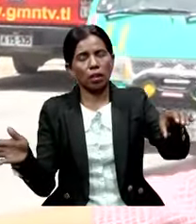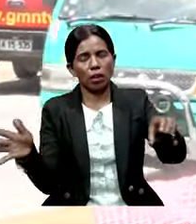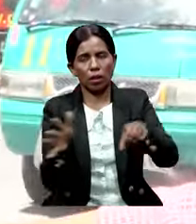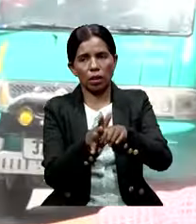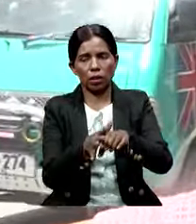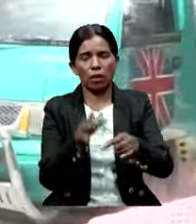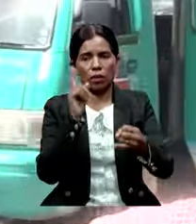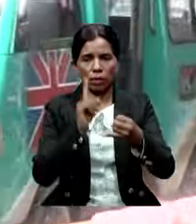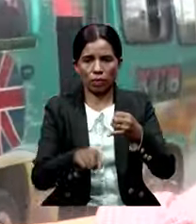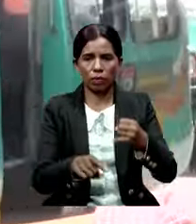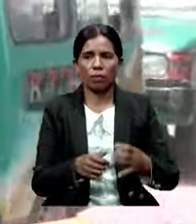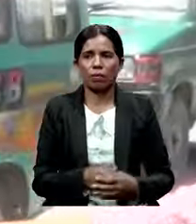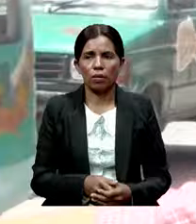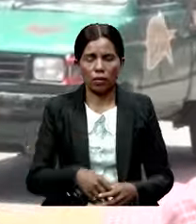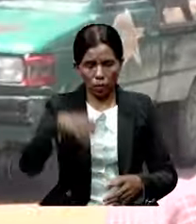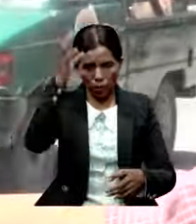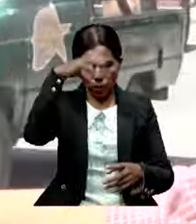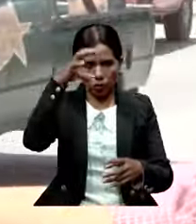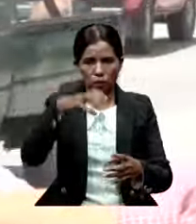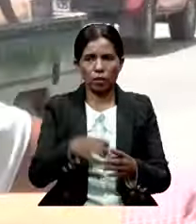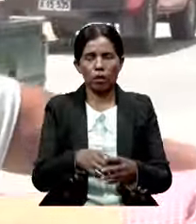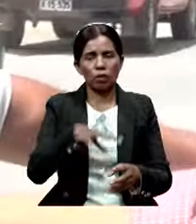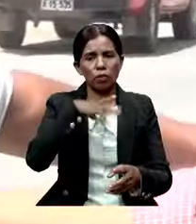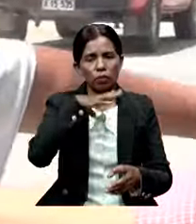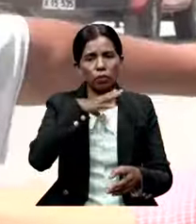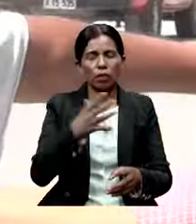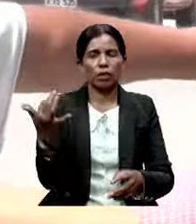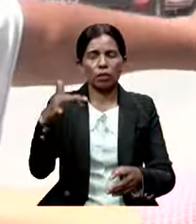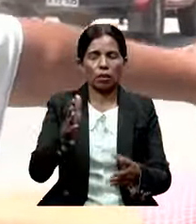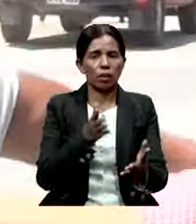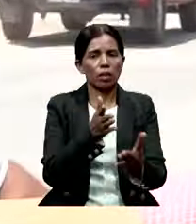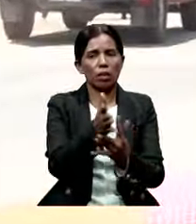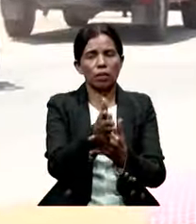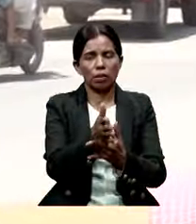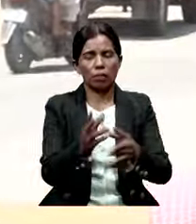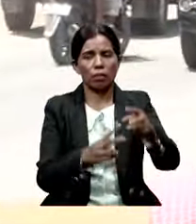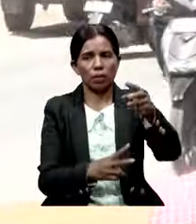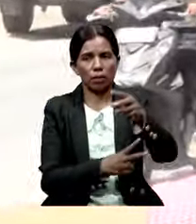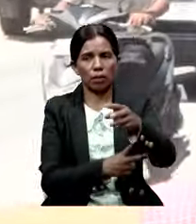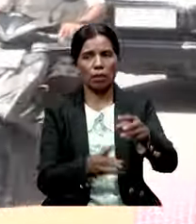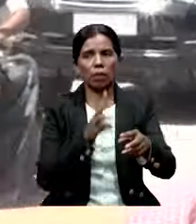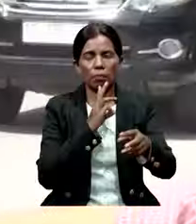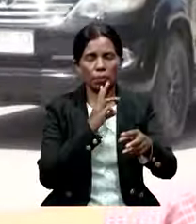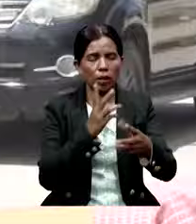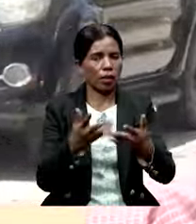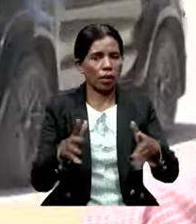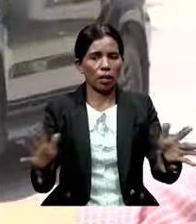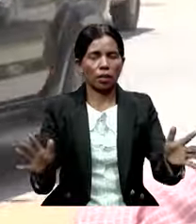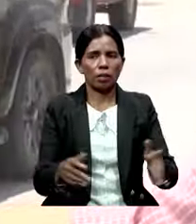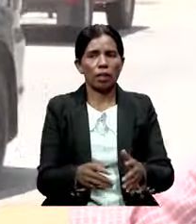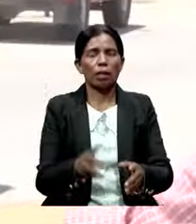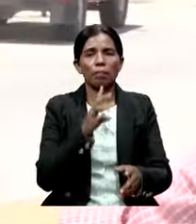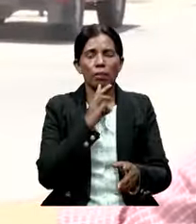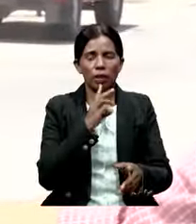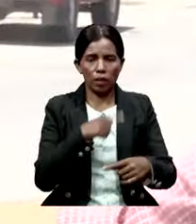Ikus mai agora udang botona foer sirene ba sulan meti ona ponte ne ba, i depois be la liu ona ia valeta, be teng sae